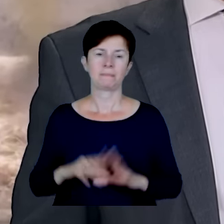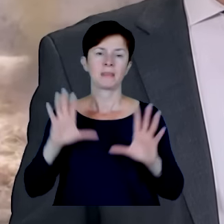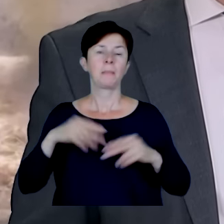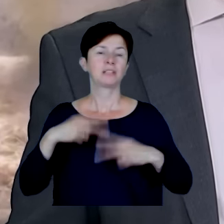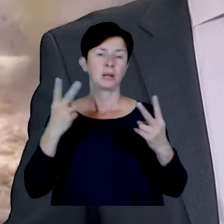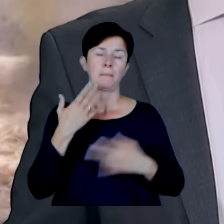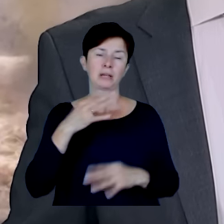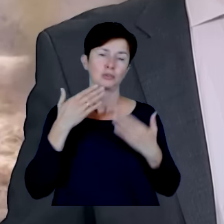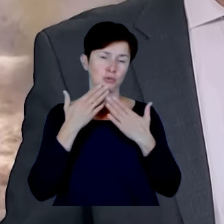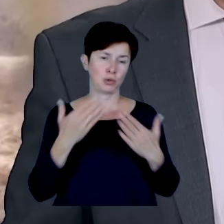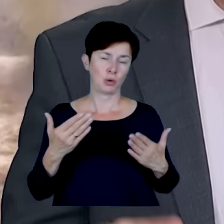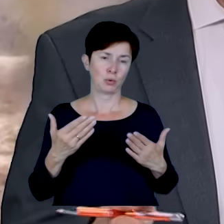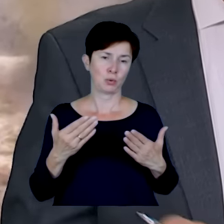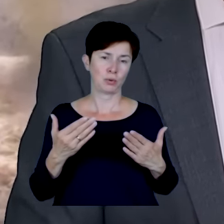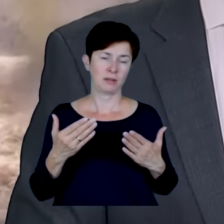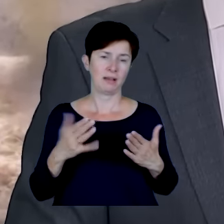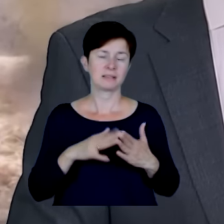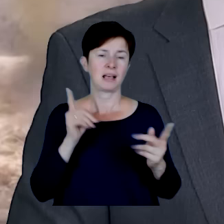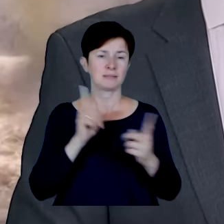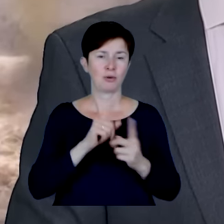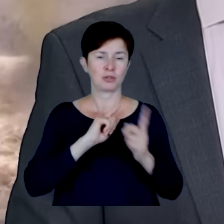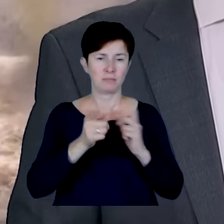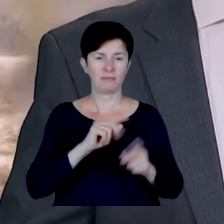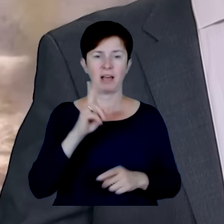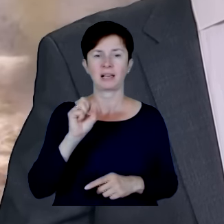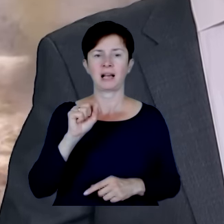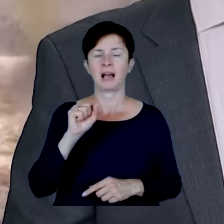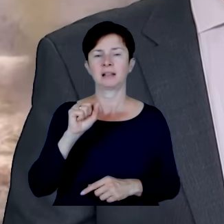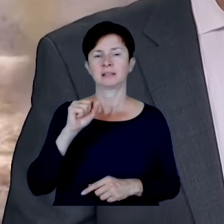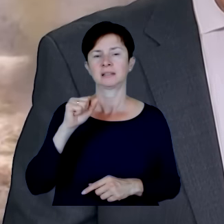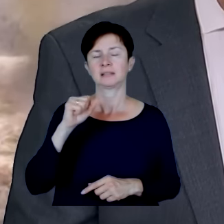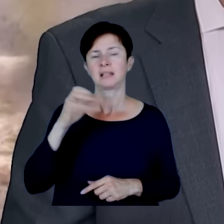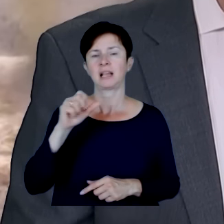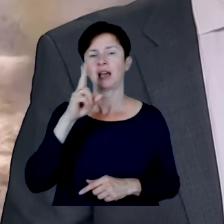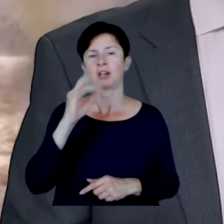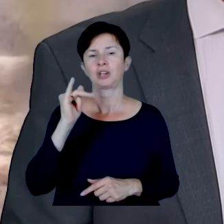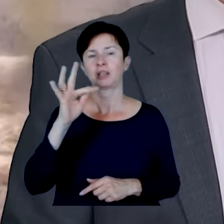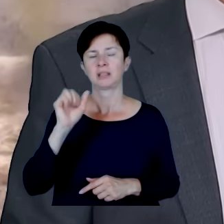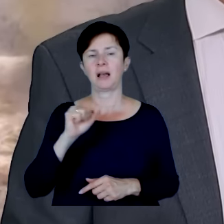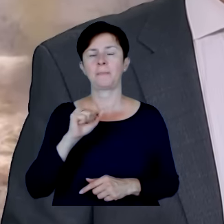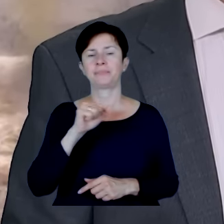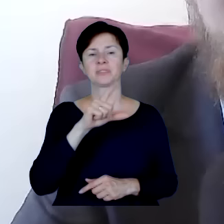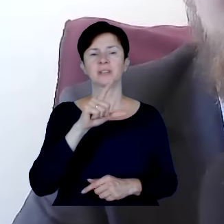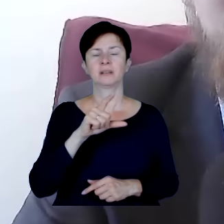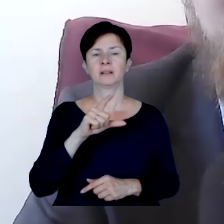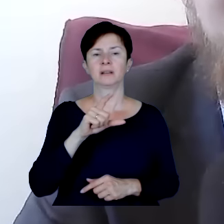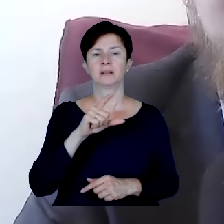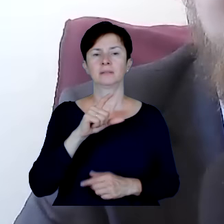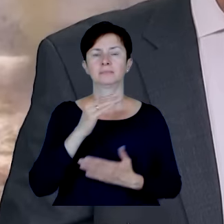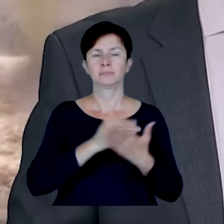dziękuję za wizytę w Telewizji Republika. Kacper Kita, portal Nowy Ład. A my przenosimy się... Do